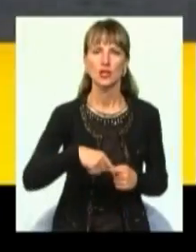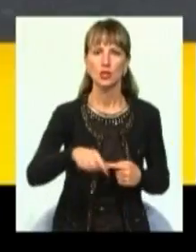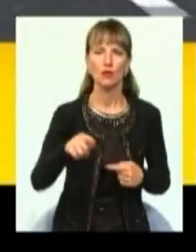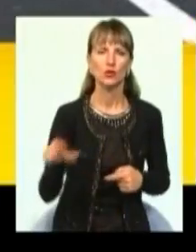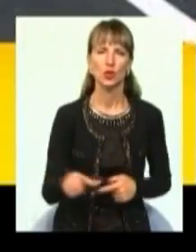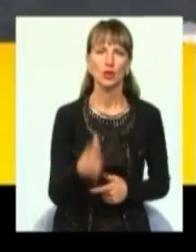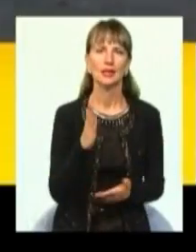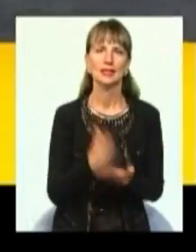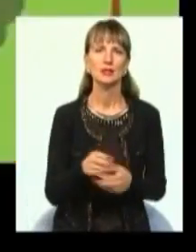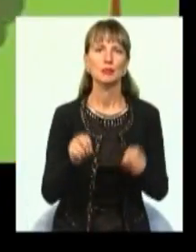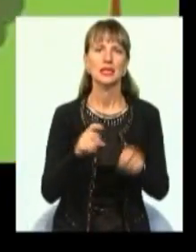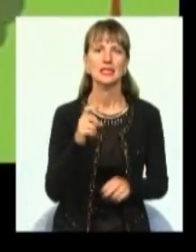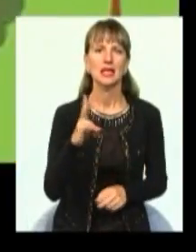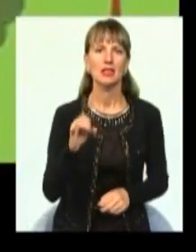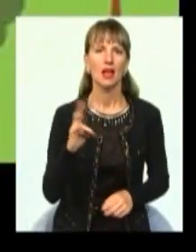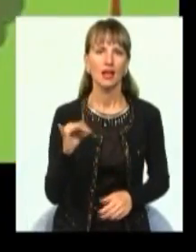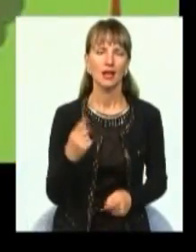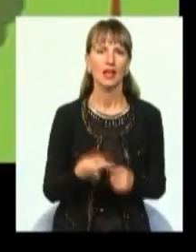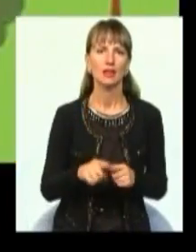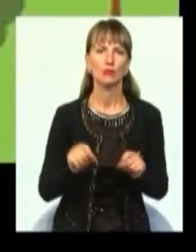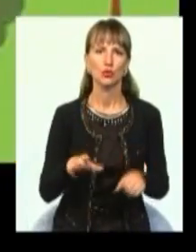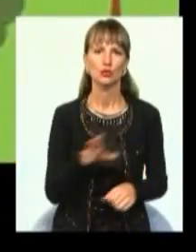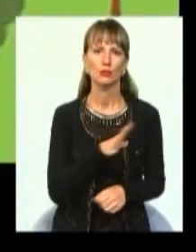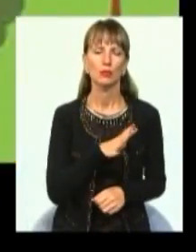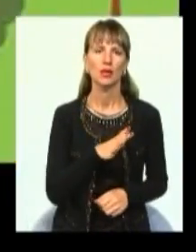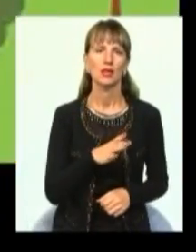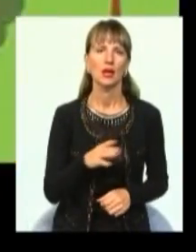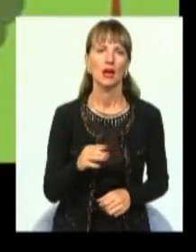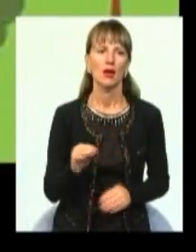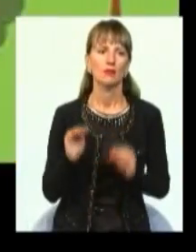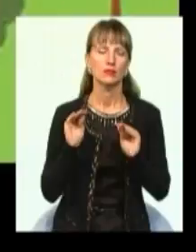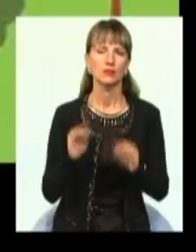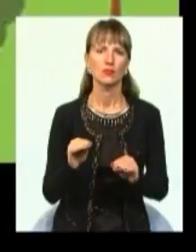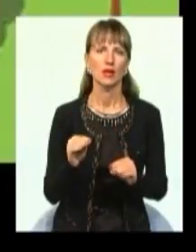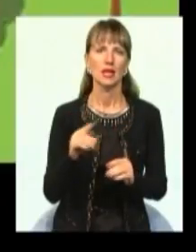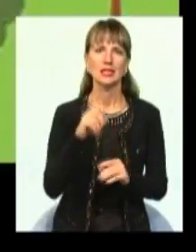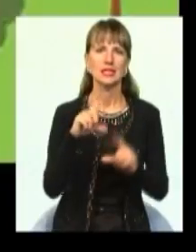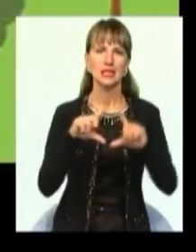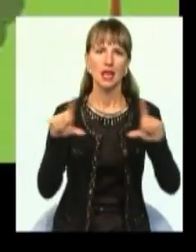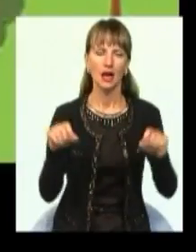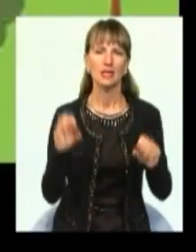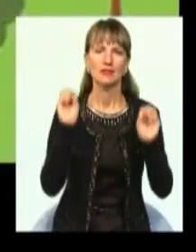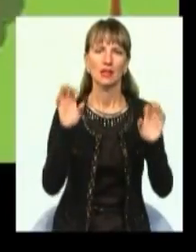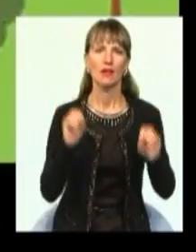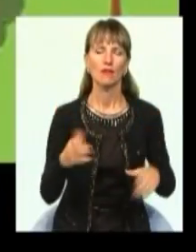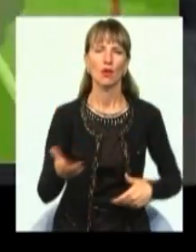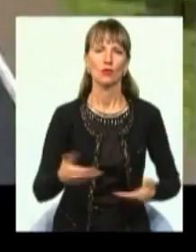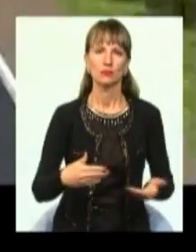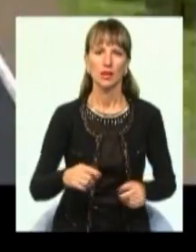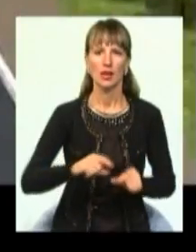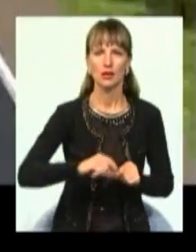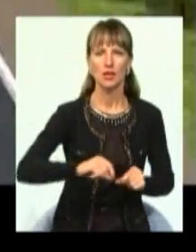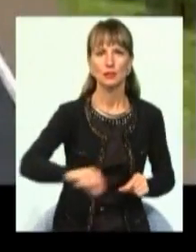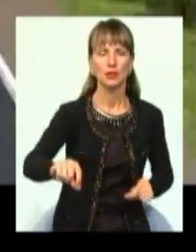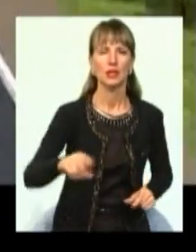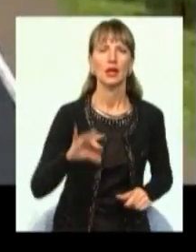ній розташовані спеціальні знаки. Це можуть бути дороговкази, дорожня розмітка, світлофори, пішохідні переходи. А